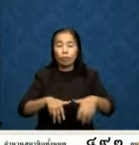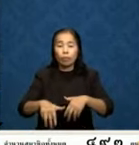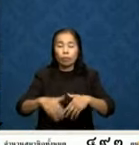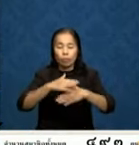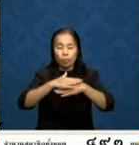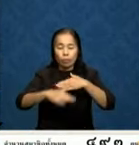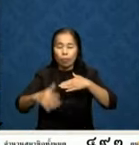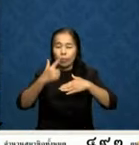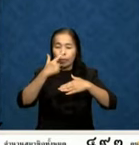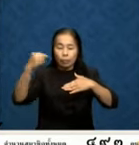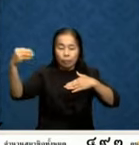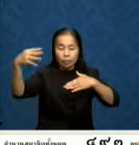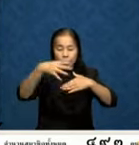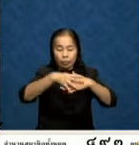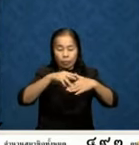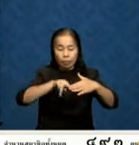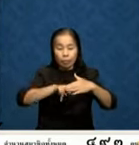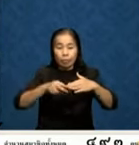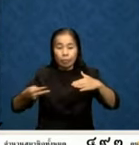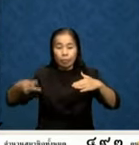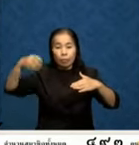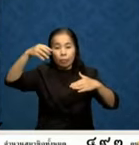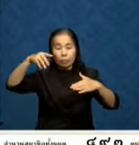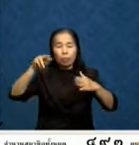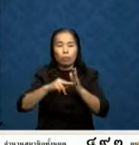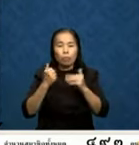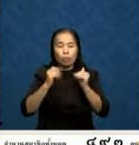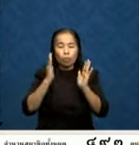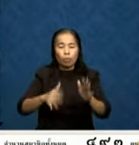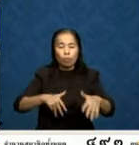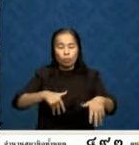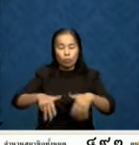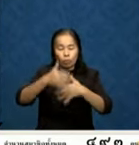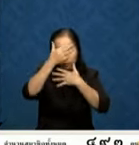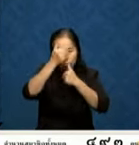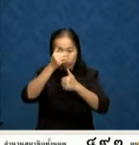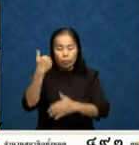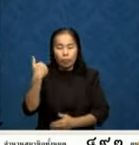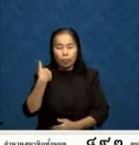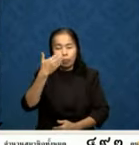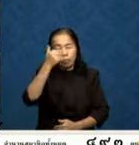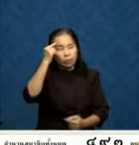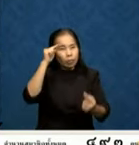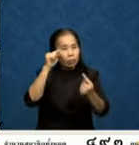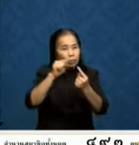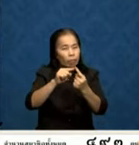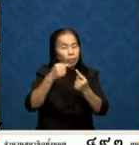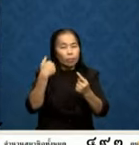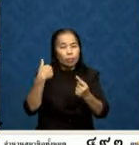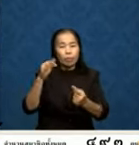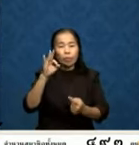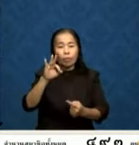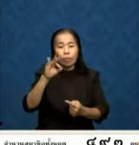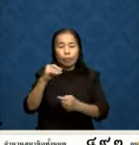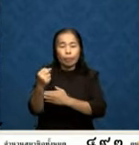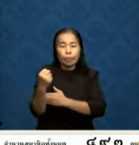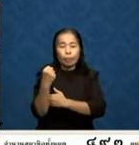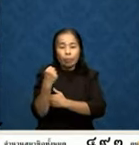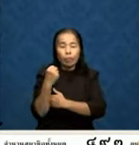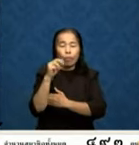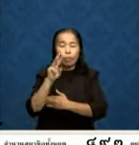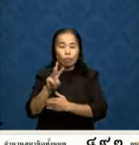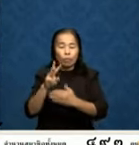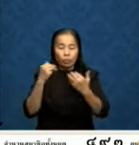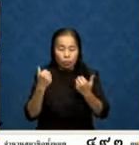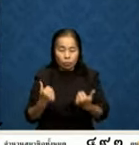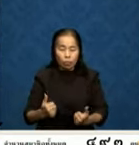านว่าเป็นโครงการที่ได้รับความสนใจนะครับสูงมากนะครับจากที่ตั้งเป้าไว้ที่90เมกะวัตต์นะครับก็ปรากฏว่าตอนนี้ก็มีผู้